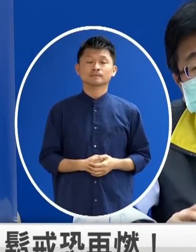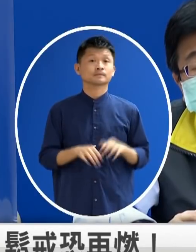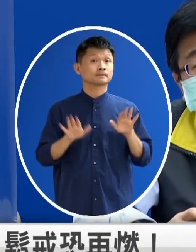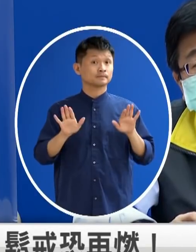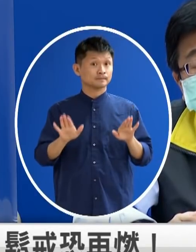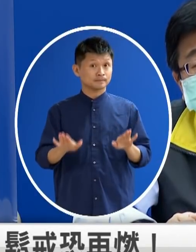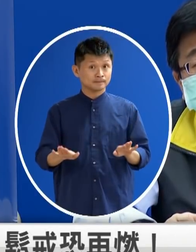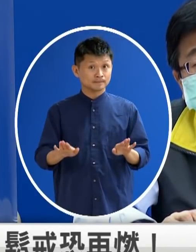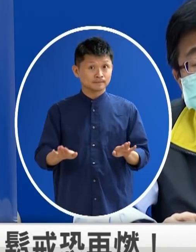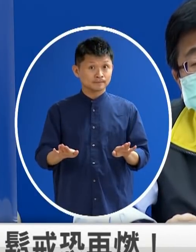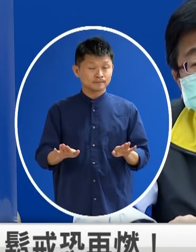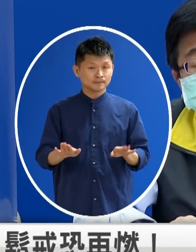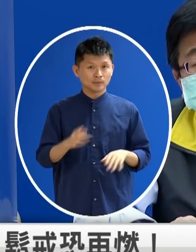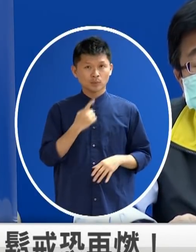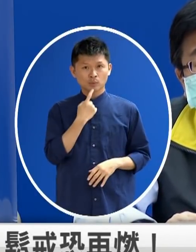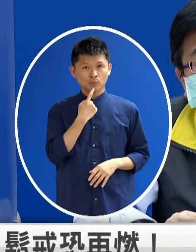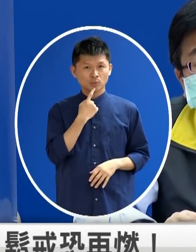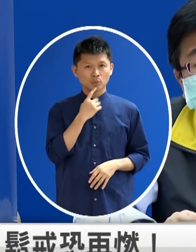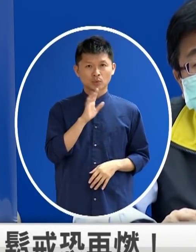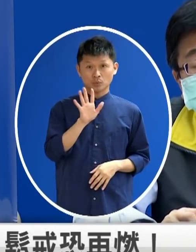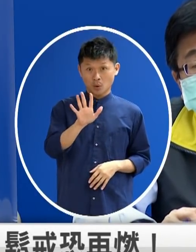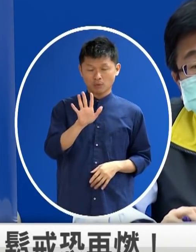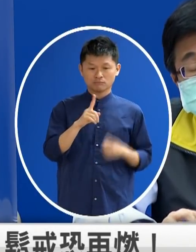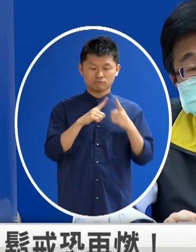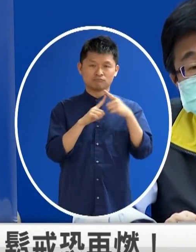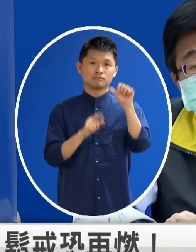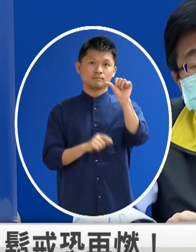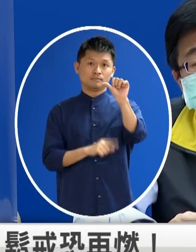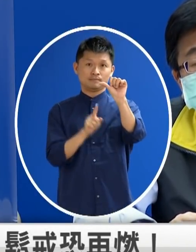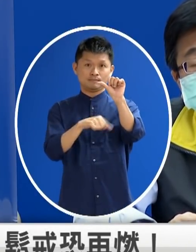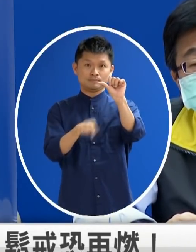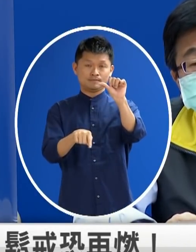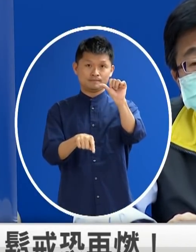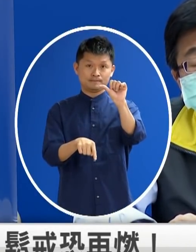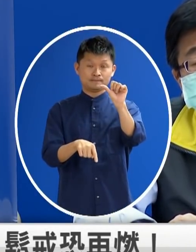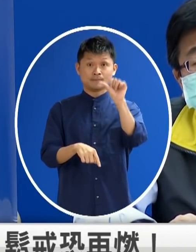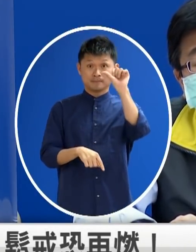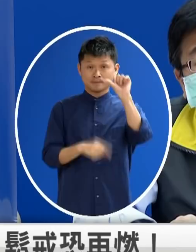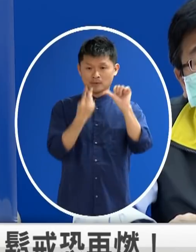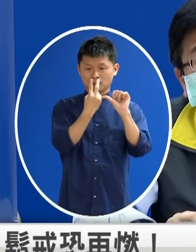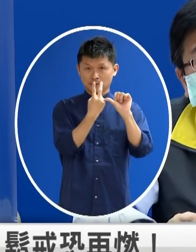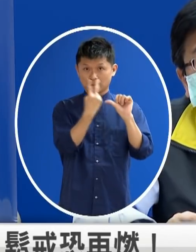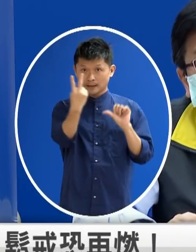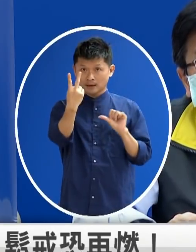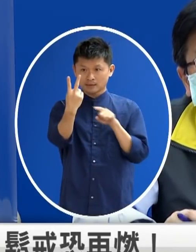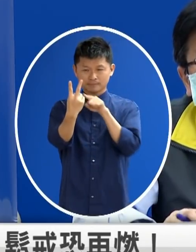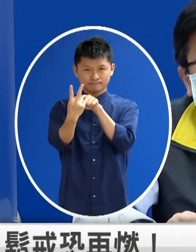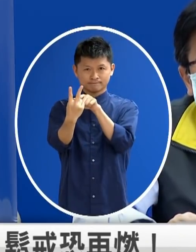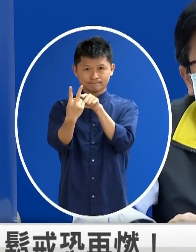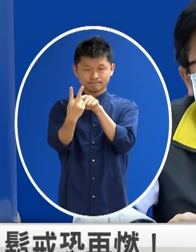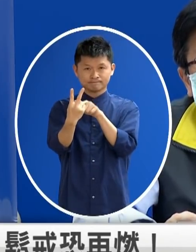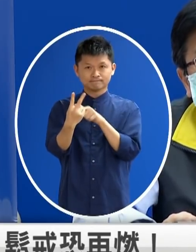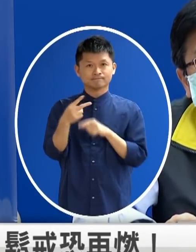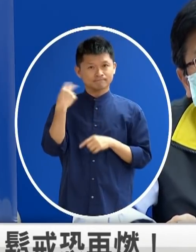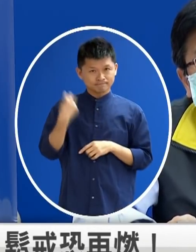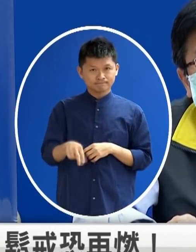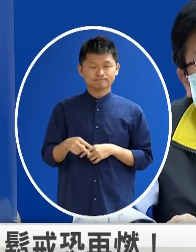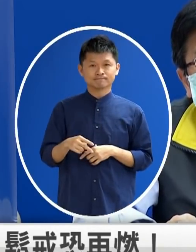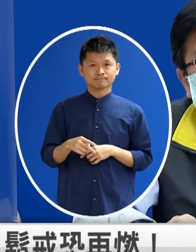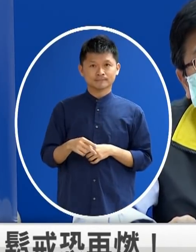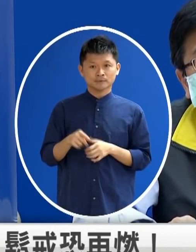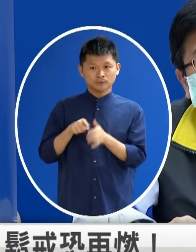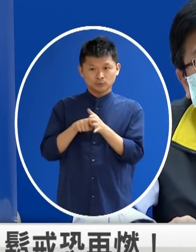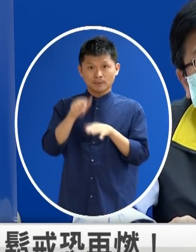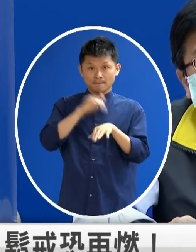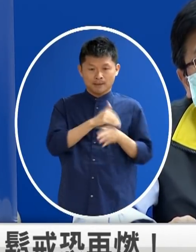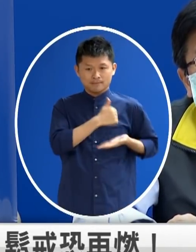前有疑似的5位哈、哦，那其中还有2位的部分，可能还在做后续的这个专